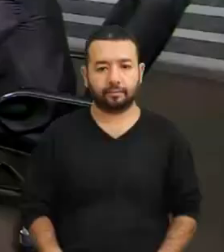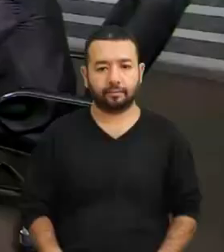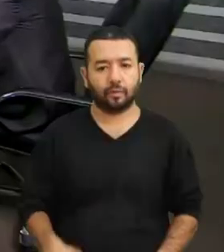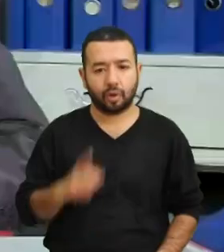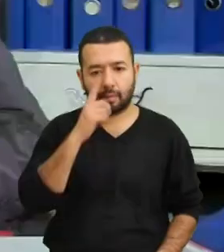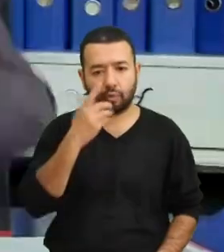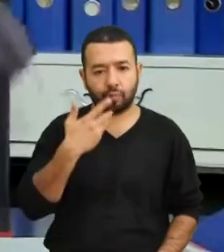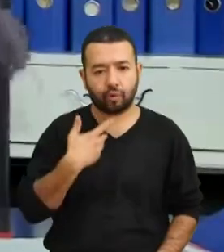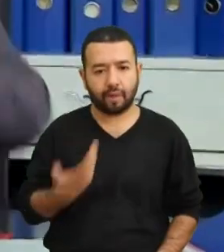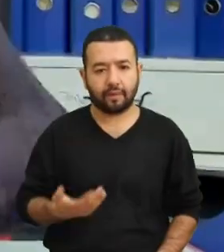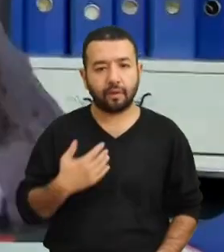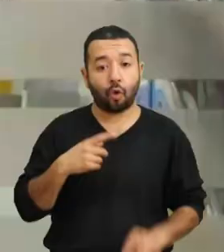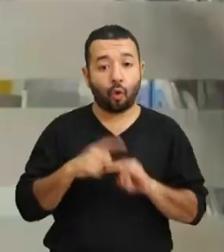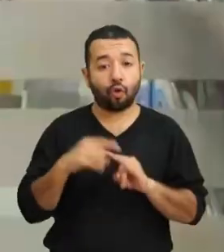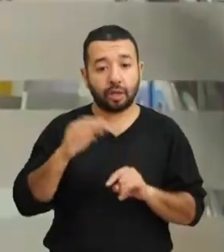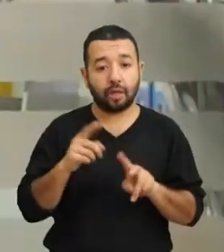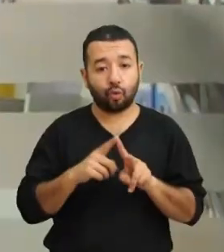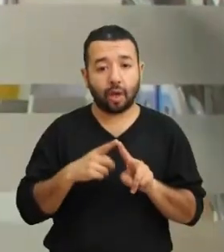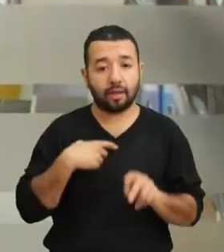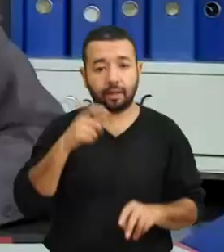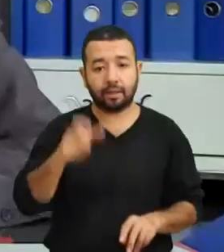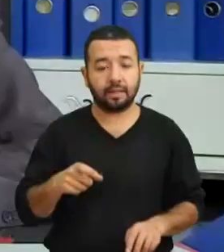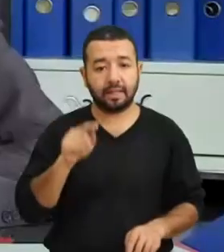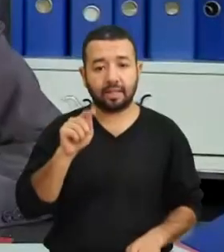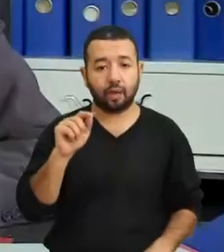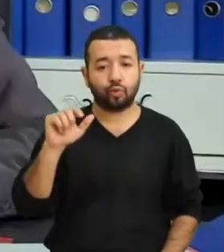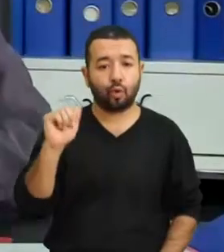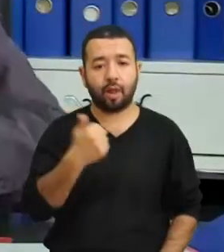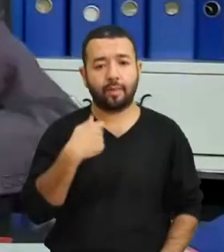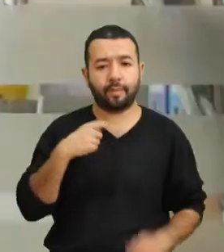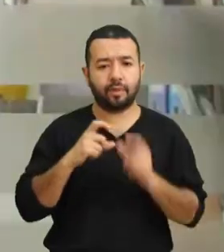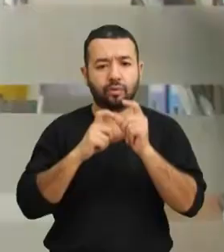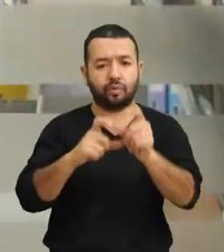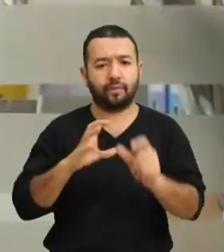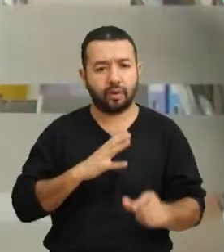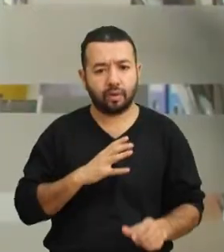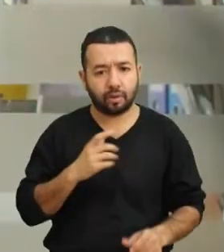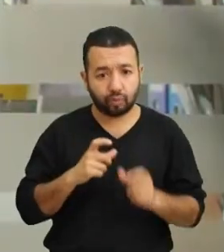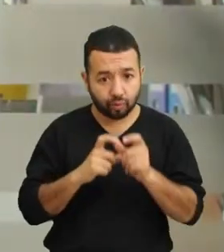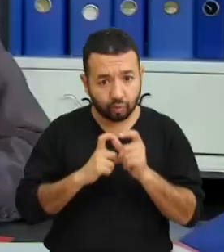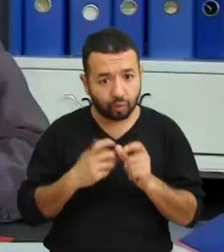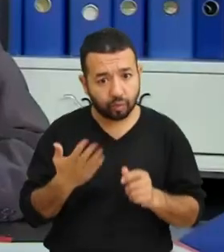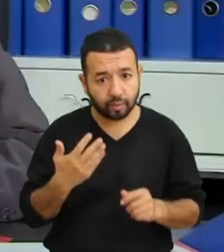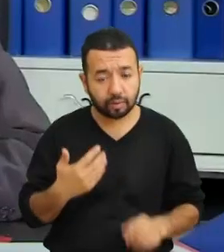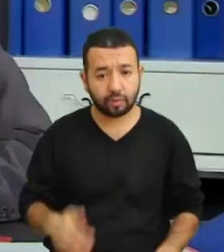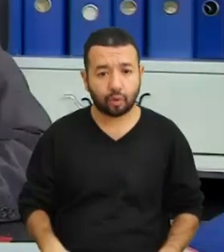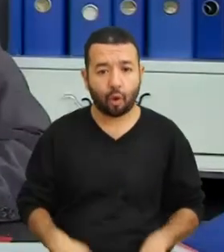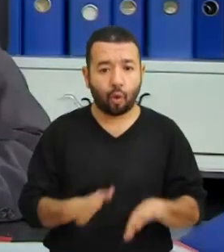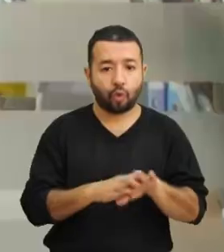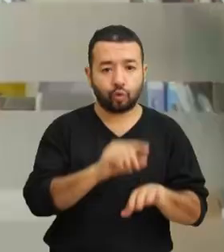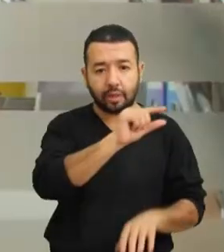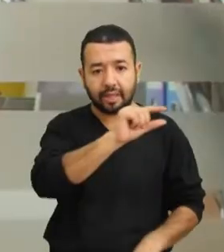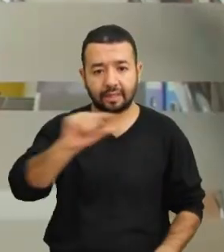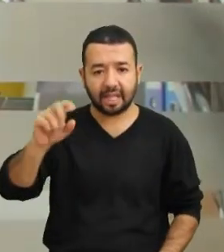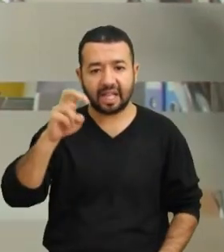Buyurun müdür bey. Hoş geldin Nurhancığım. Sana çok önemli bir sorum olacak. Hayrola buyurun, ne oldu? Soldan sağa 8